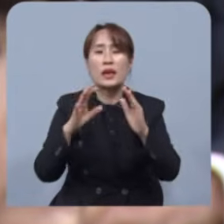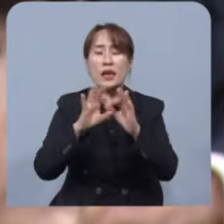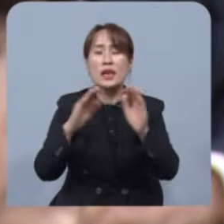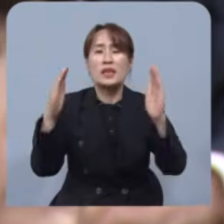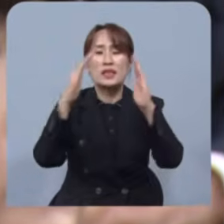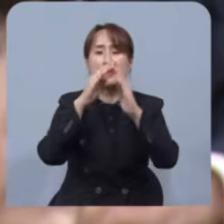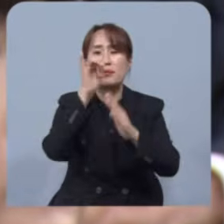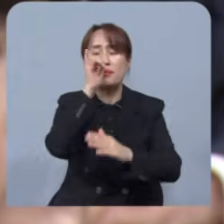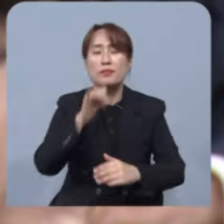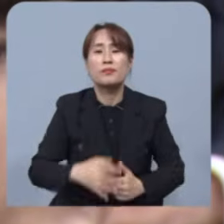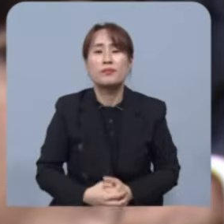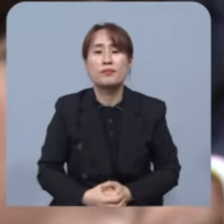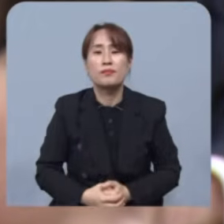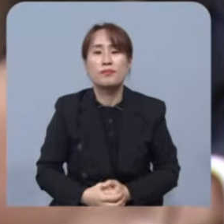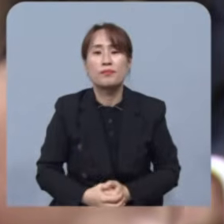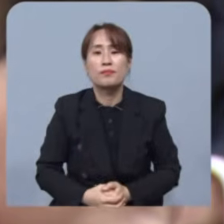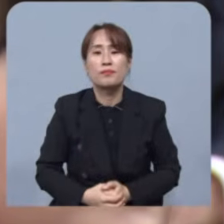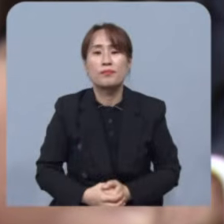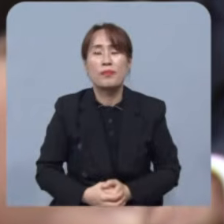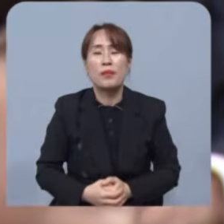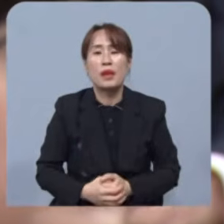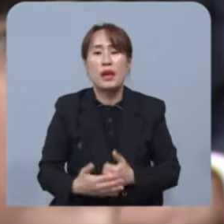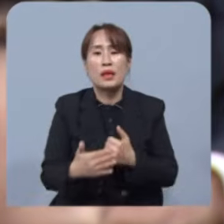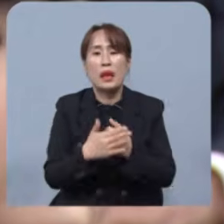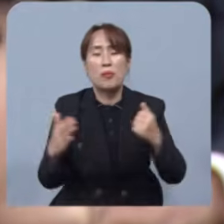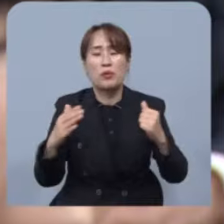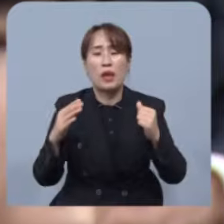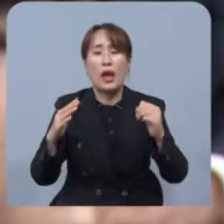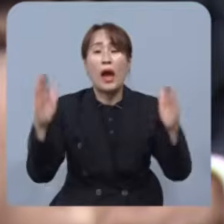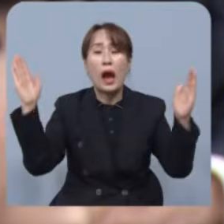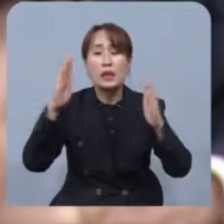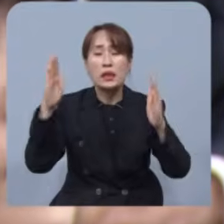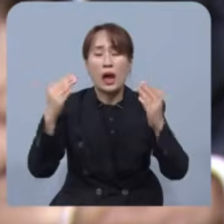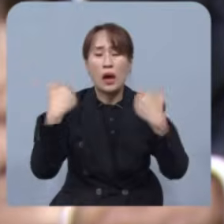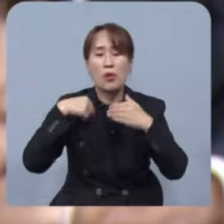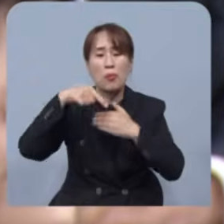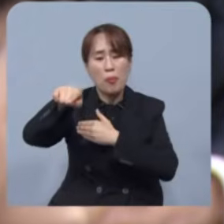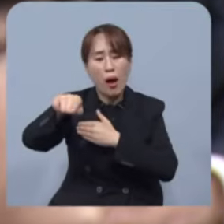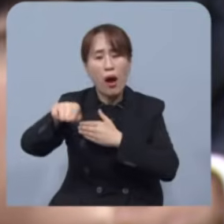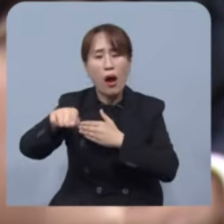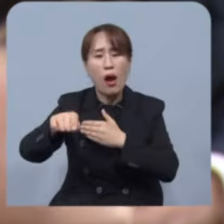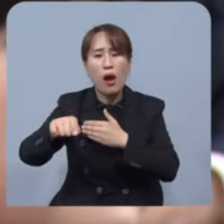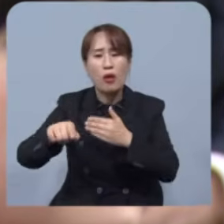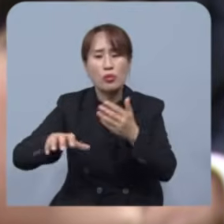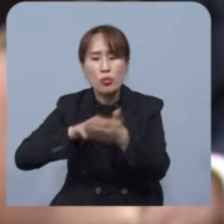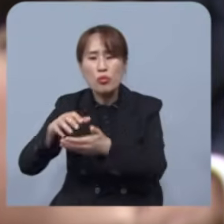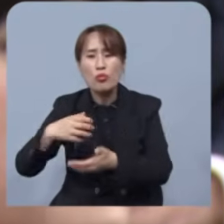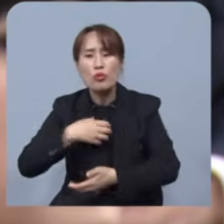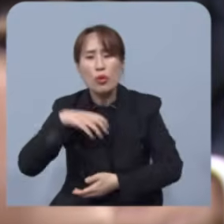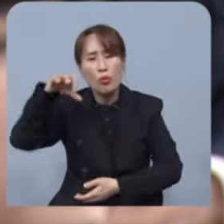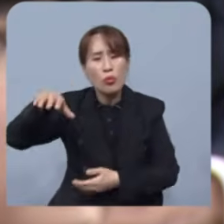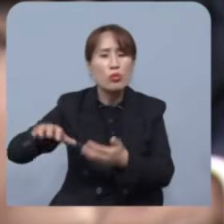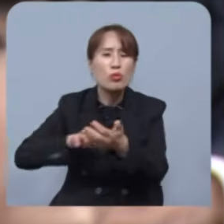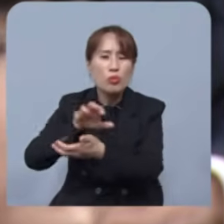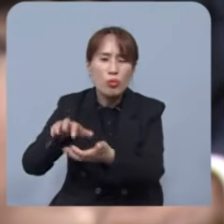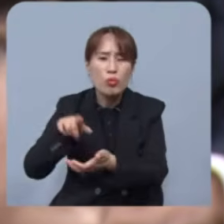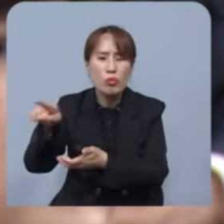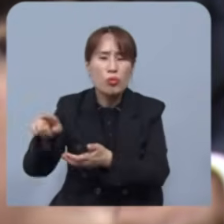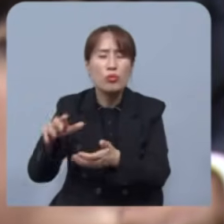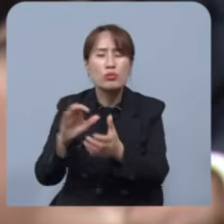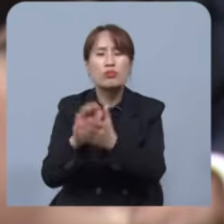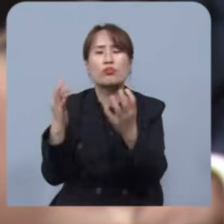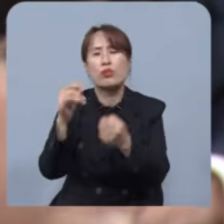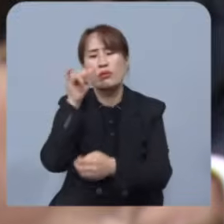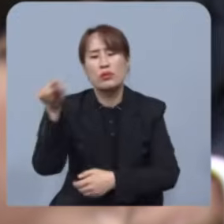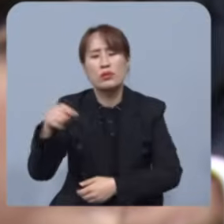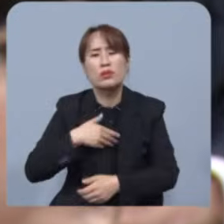시설이 있습니다. 그러다 보니까 아이들이 학교 밖에서 겉돌고 위험 지역에 노출되어 있는 친구들이